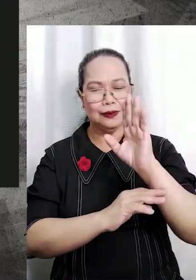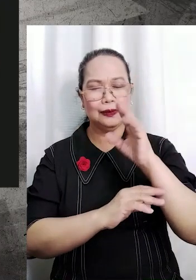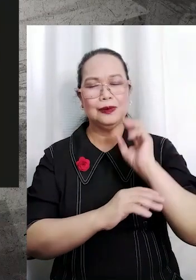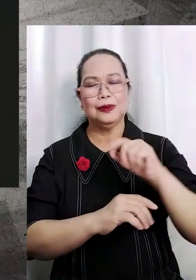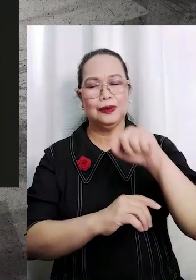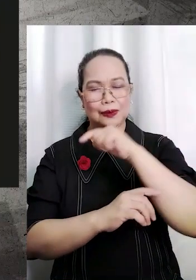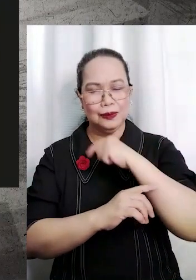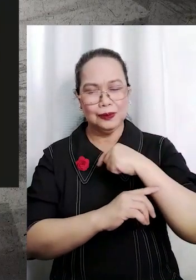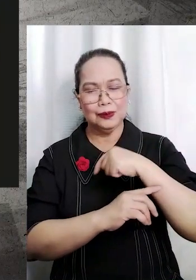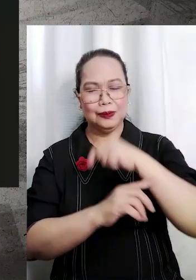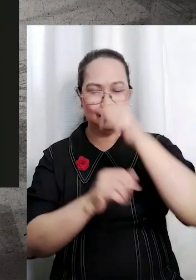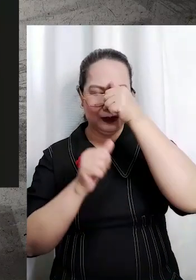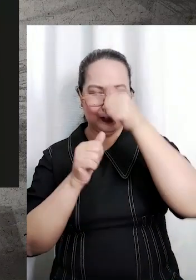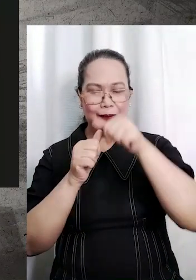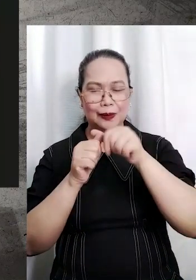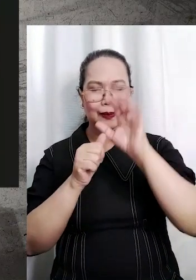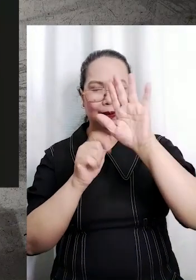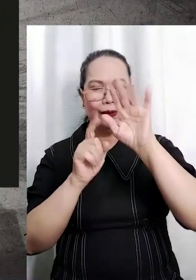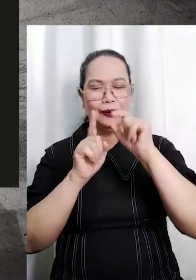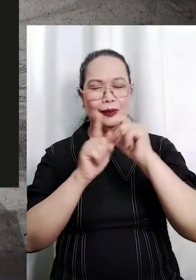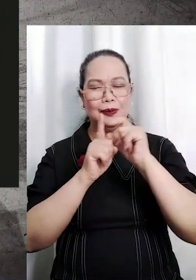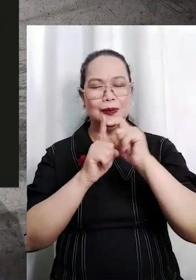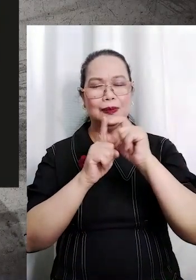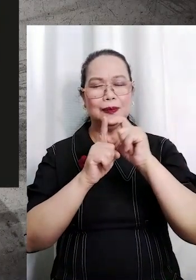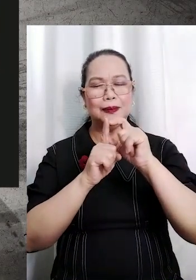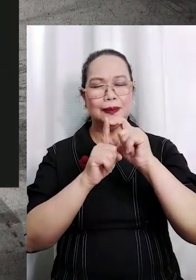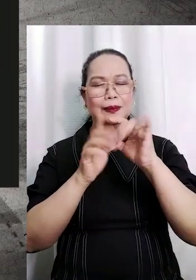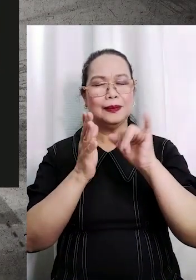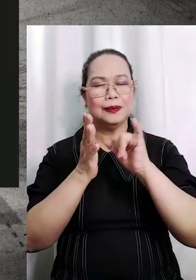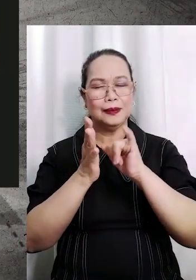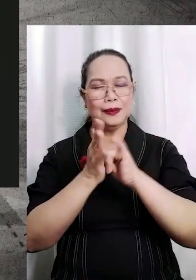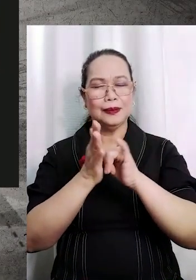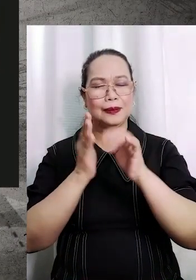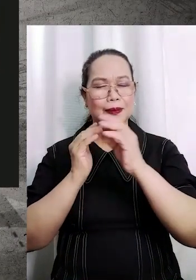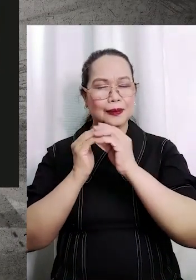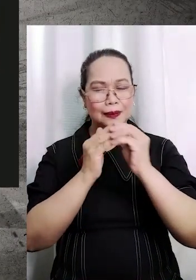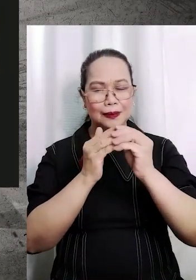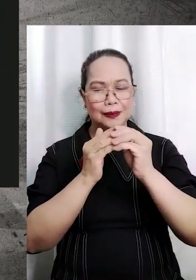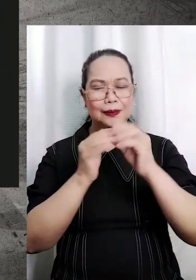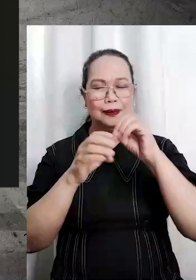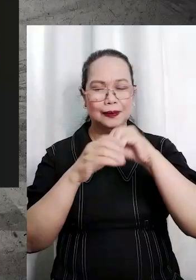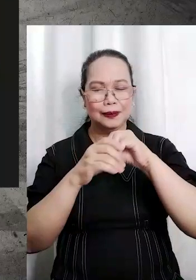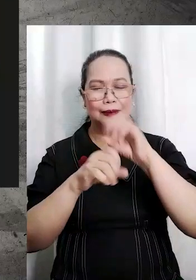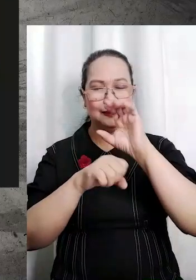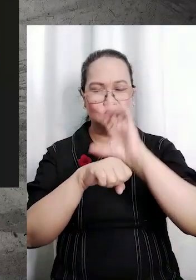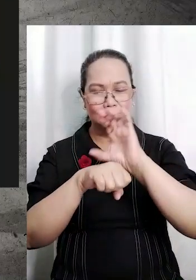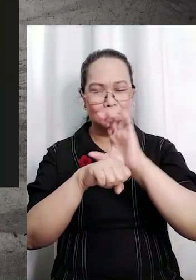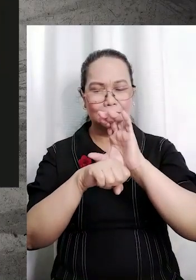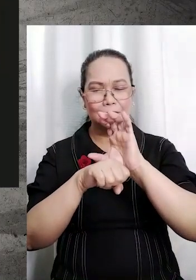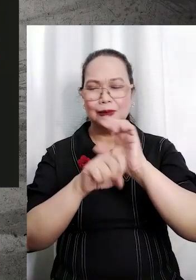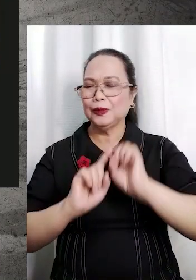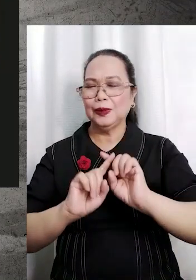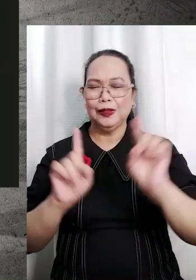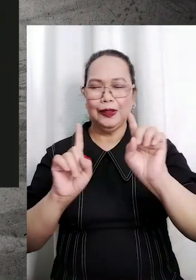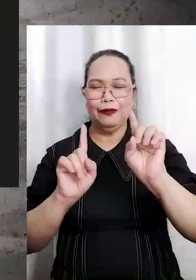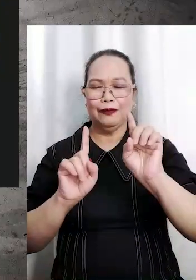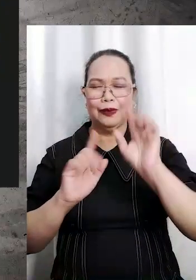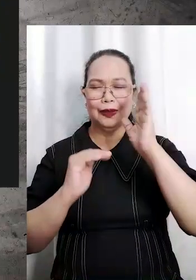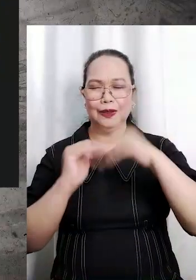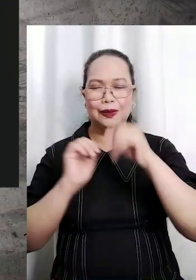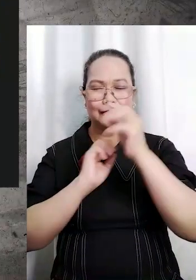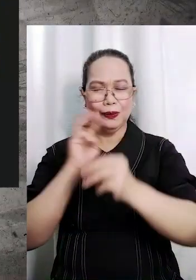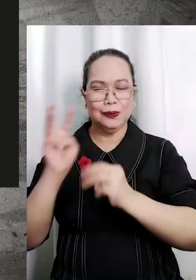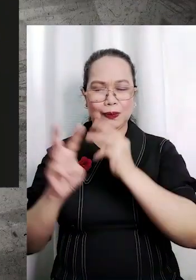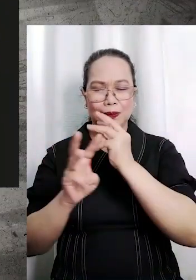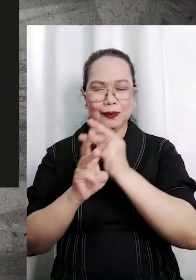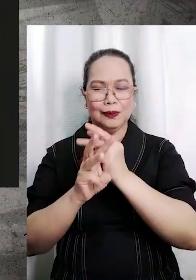sa inyo. Kami po ay napaalalahanan sa inyong salita na ang lider po ng iglesia ay kakaiba sa